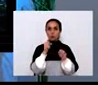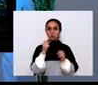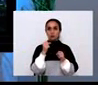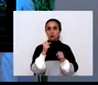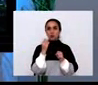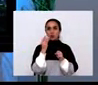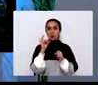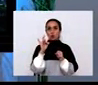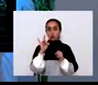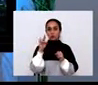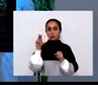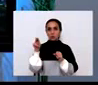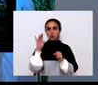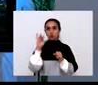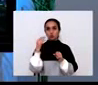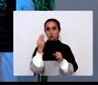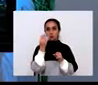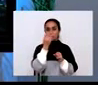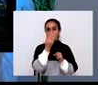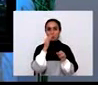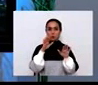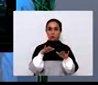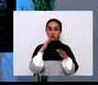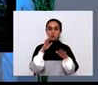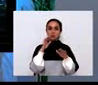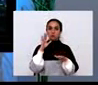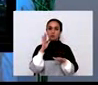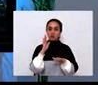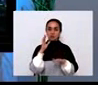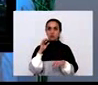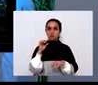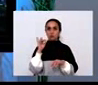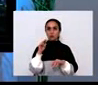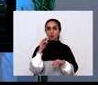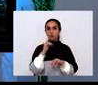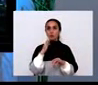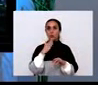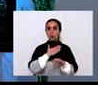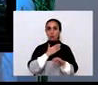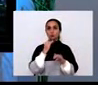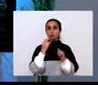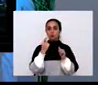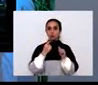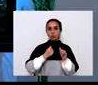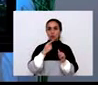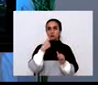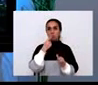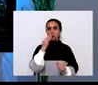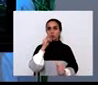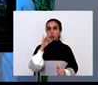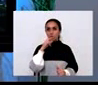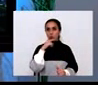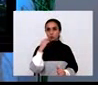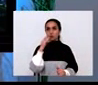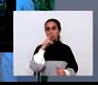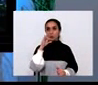использоваться родительный падеж существительных вместо винительного. Мой друг говорит по-русски, по-французски, по-немецки.